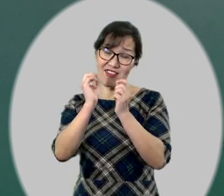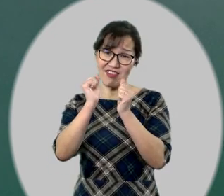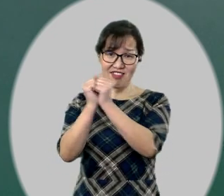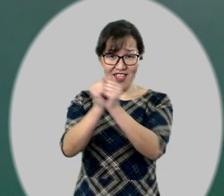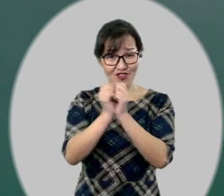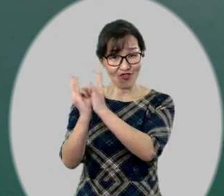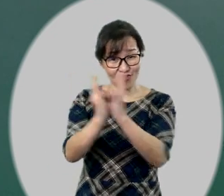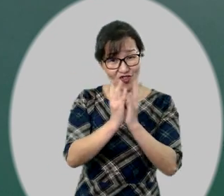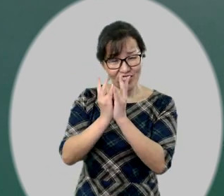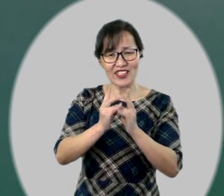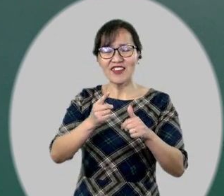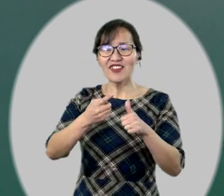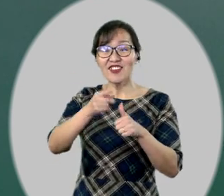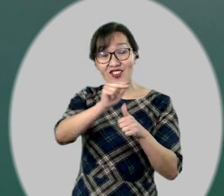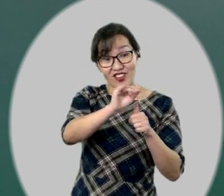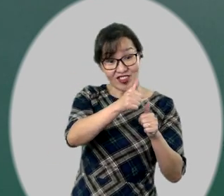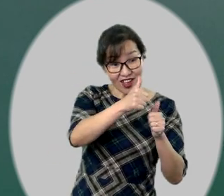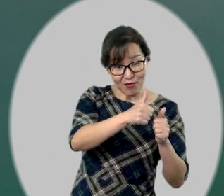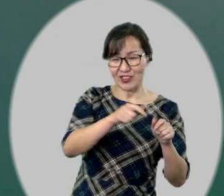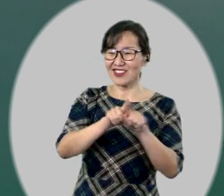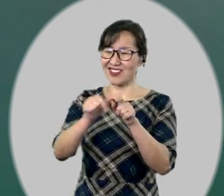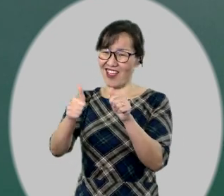Чиймэн бэчич, сахурух бичичин.